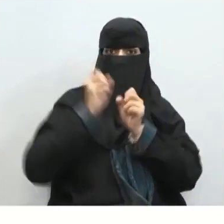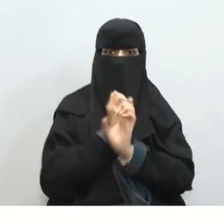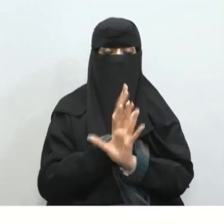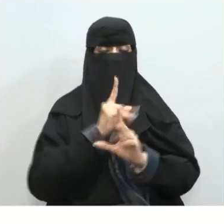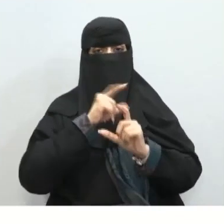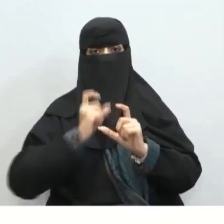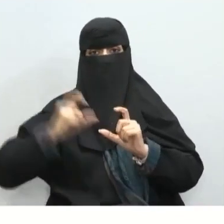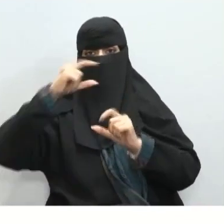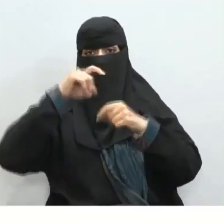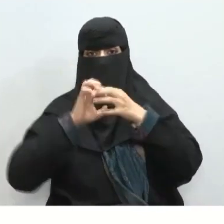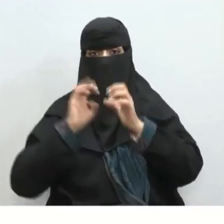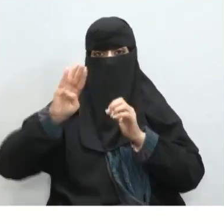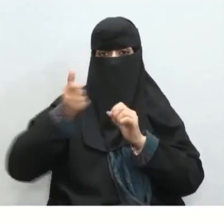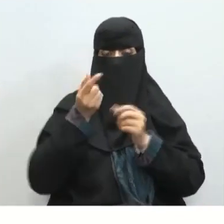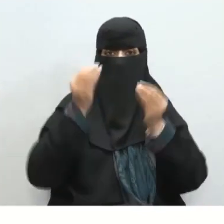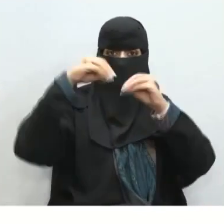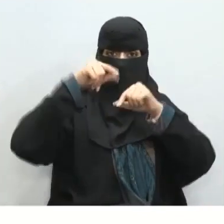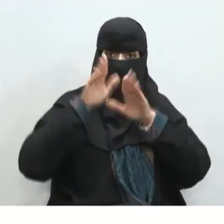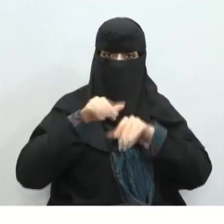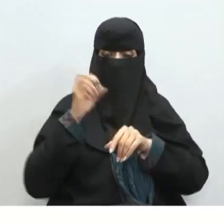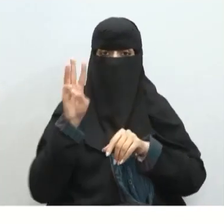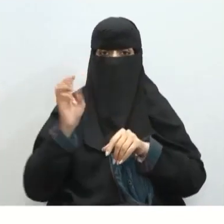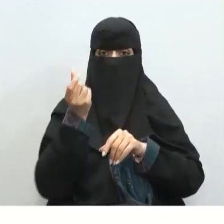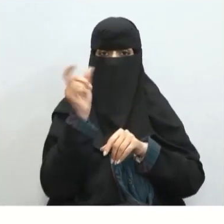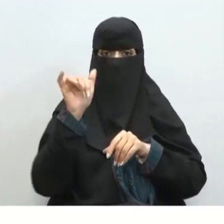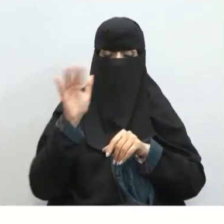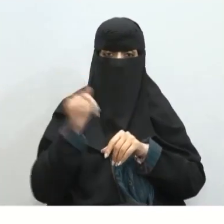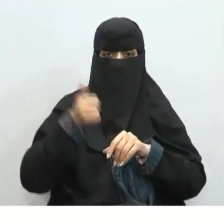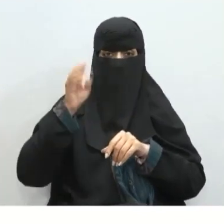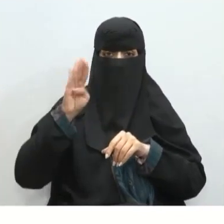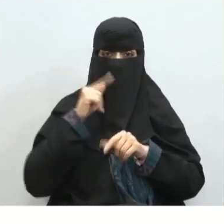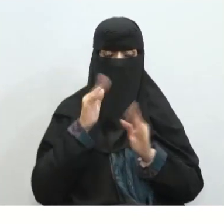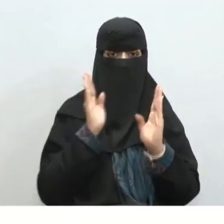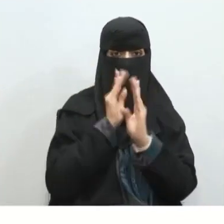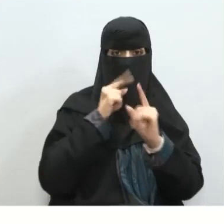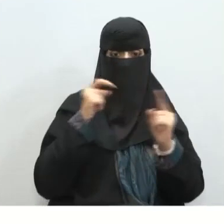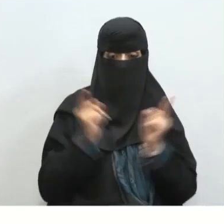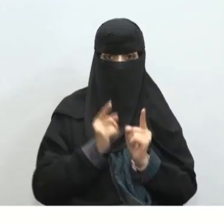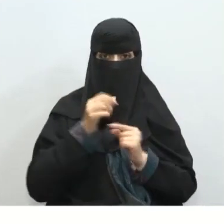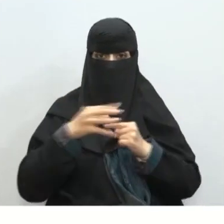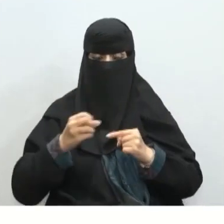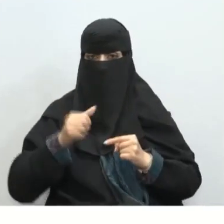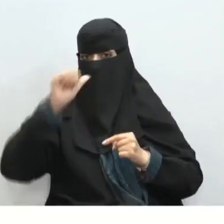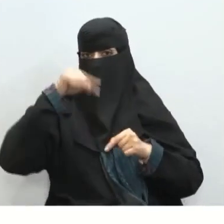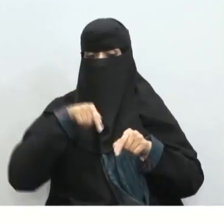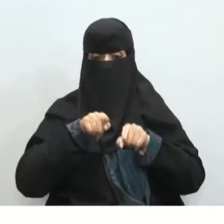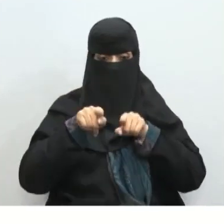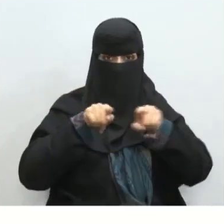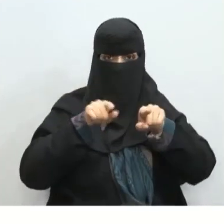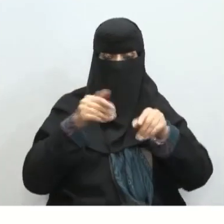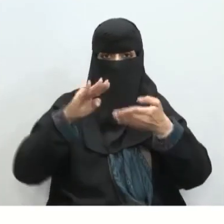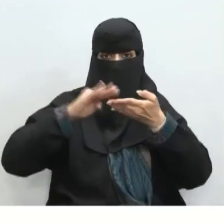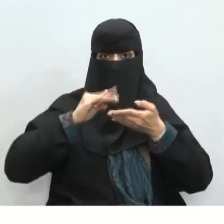الى حلقه كالفين يزودها بكميات كافيه من ثاني اكسيد الكربون وفي المقابل يحد من فقدان الماء كلا المسارين